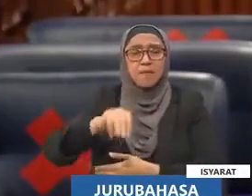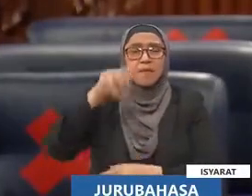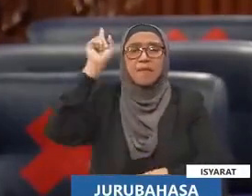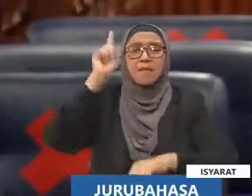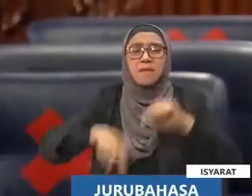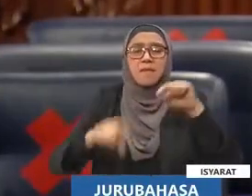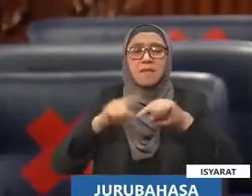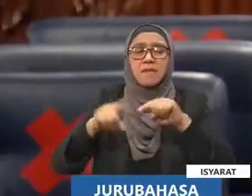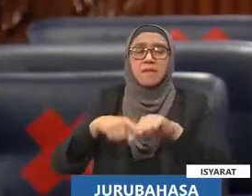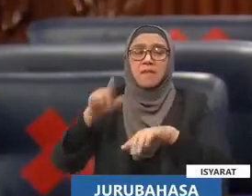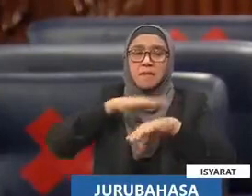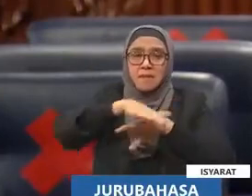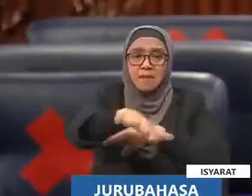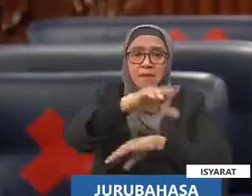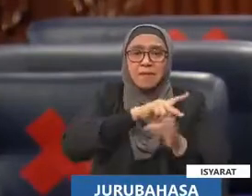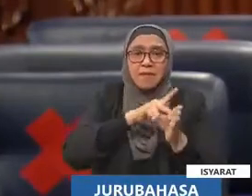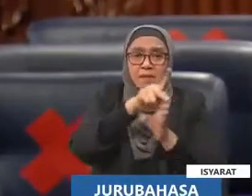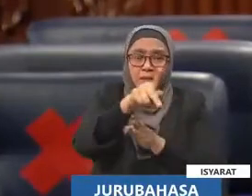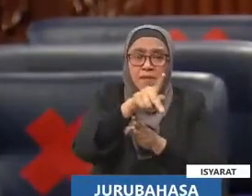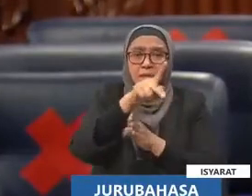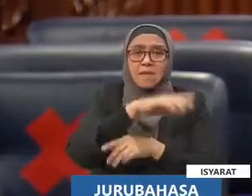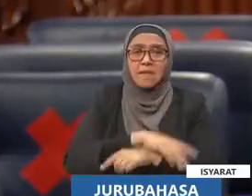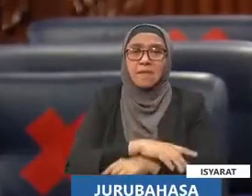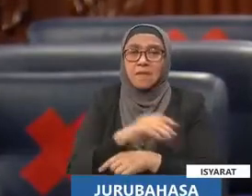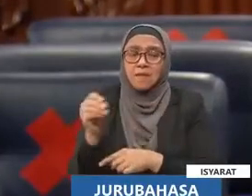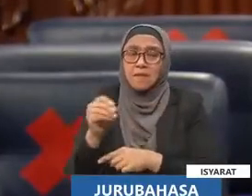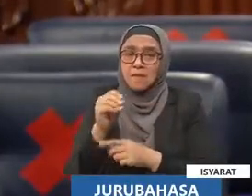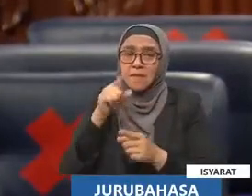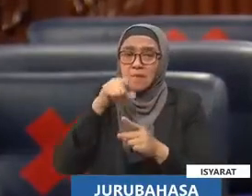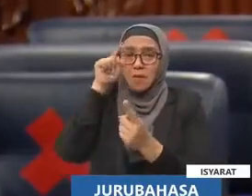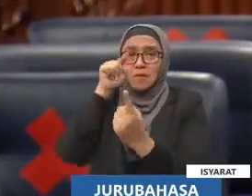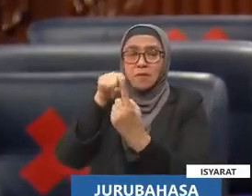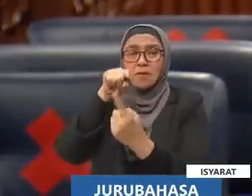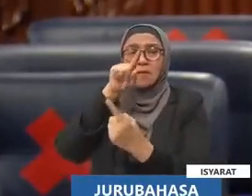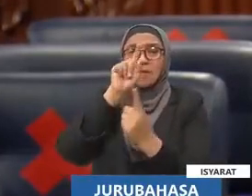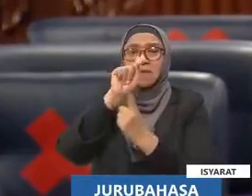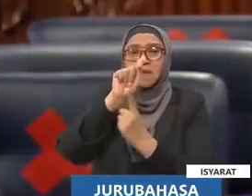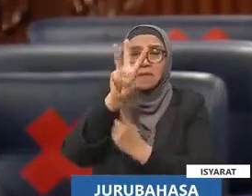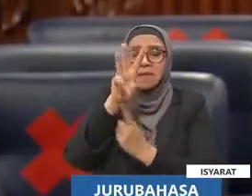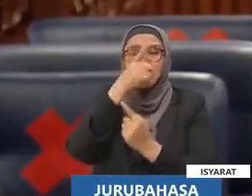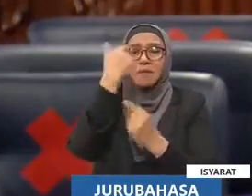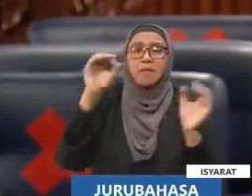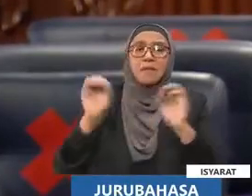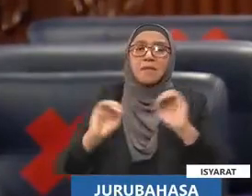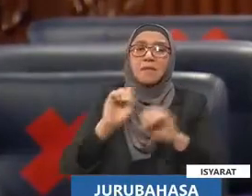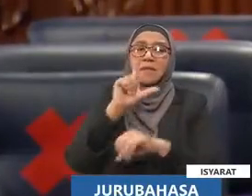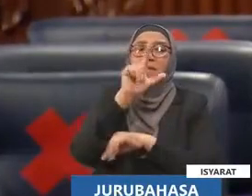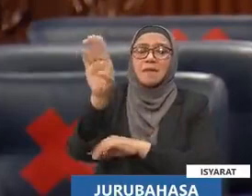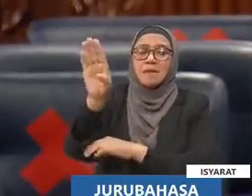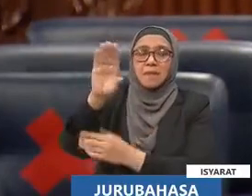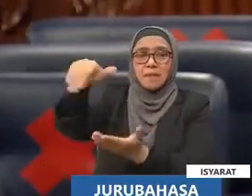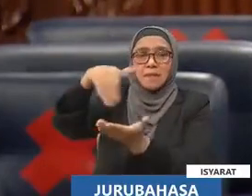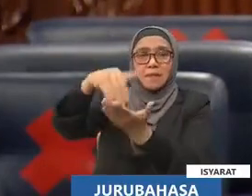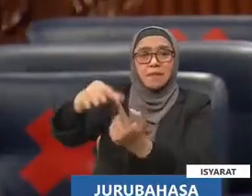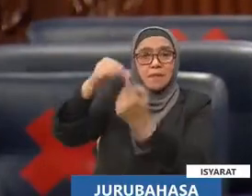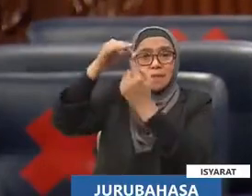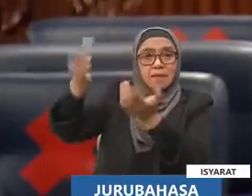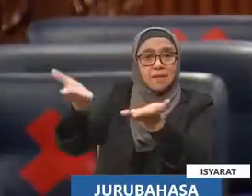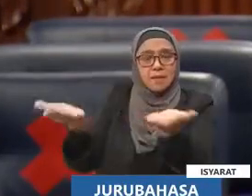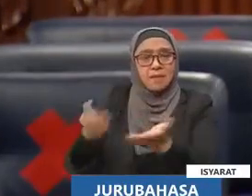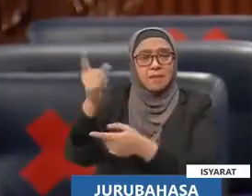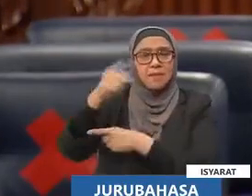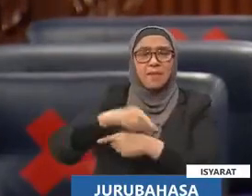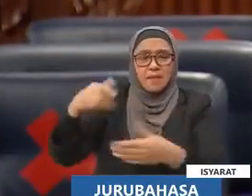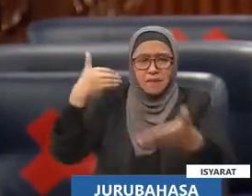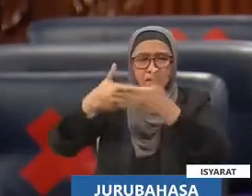pakar akad cardiology in itu Fancy ketawa karena dia tak atlet di sana sudah dibangun masa kerajaan